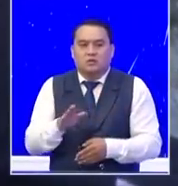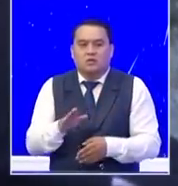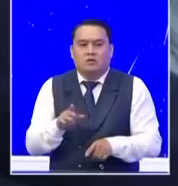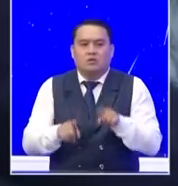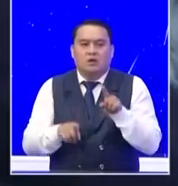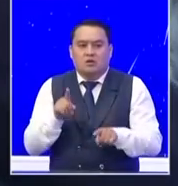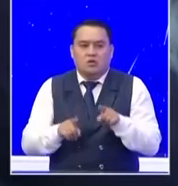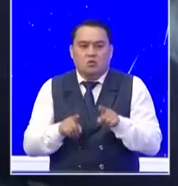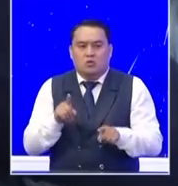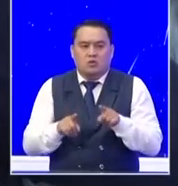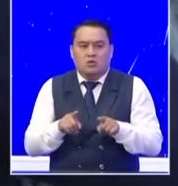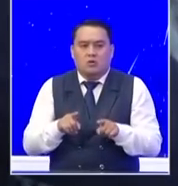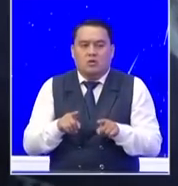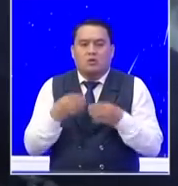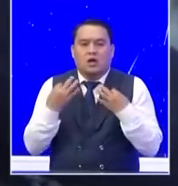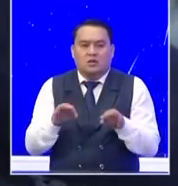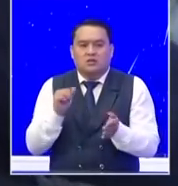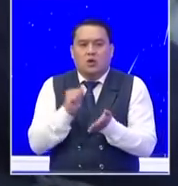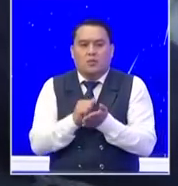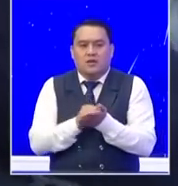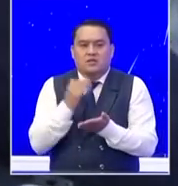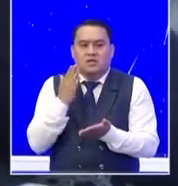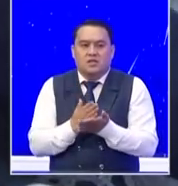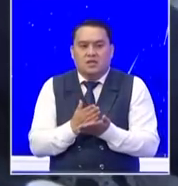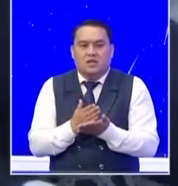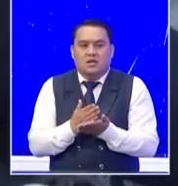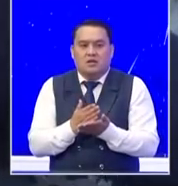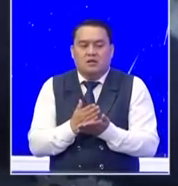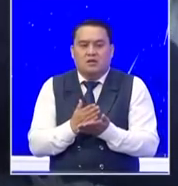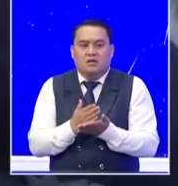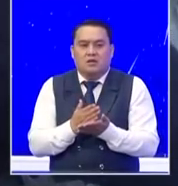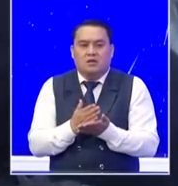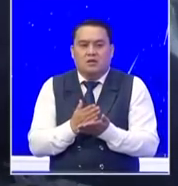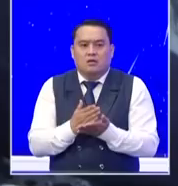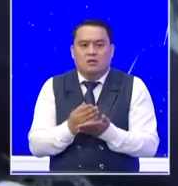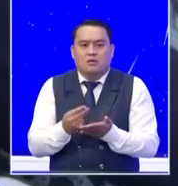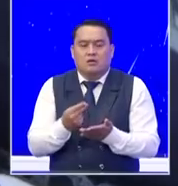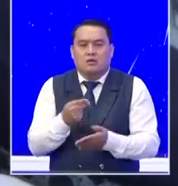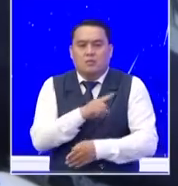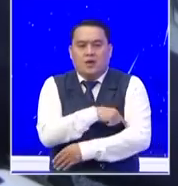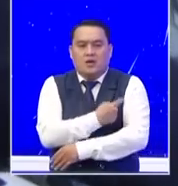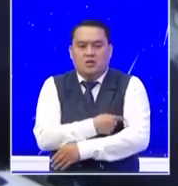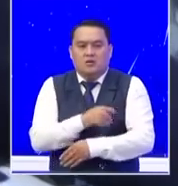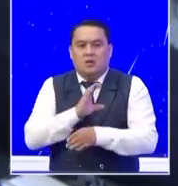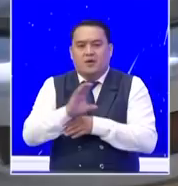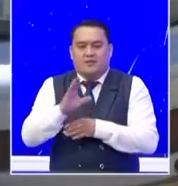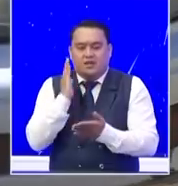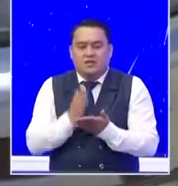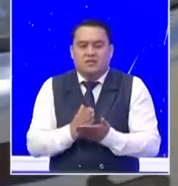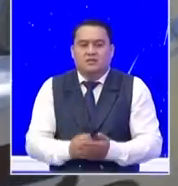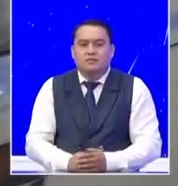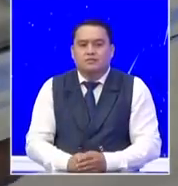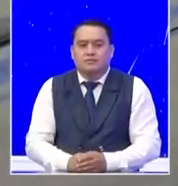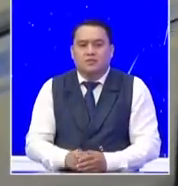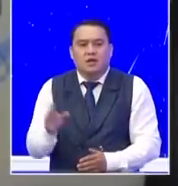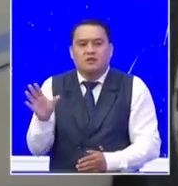часто. У вас есть пропуск, да, получается? У меня есть явка, да, к онкологу, да, направление.